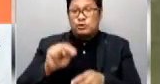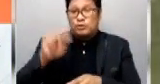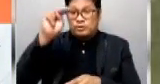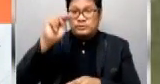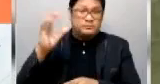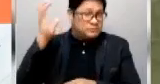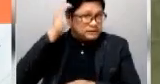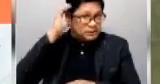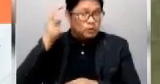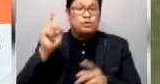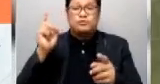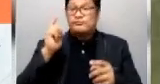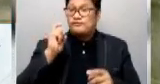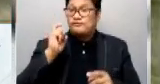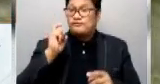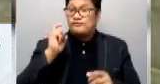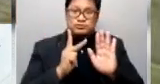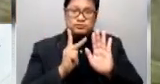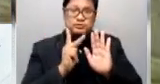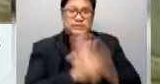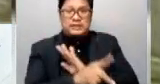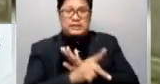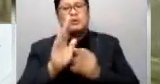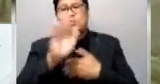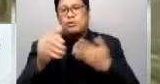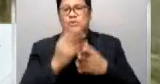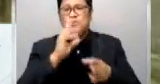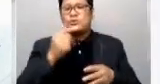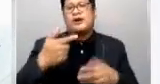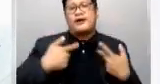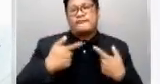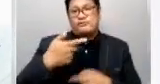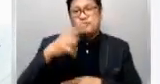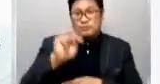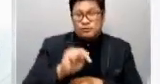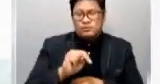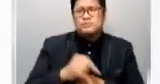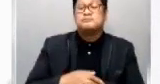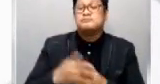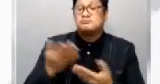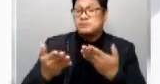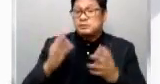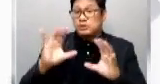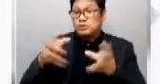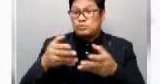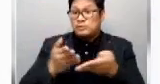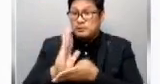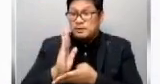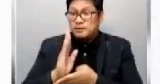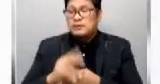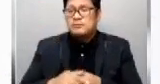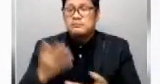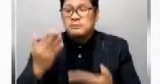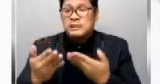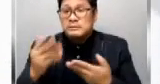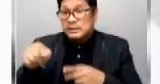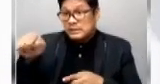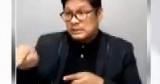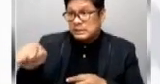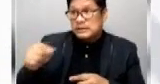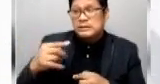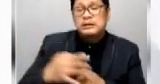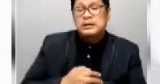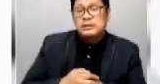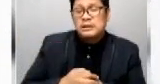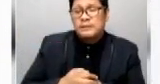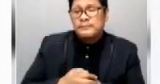agad-agad ang mga komunistang may hawak ng baril. Paniwala ng grupong karapatan. Tingin po namin state policy ito, no, dahil